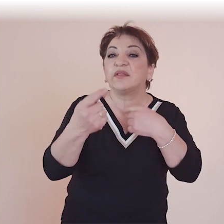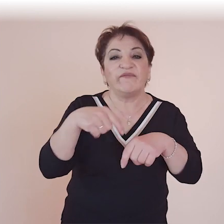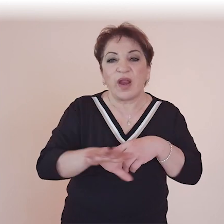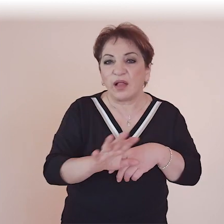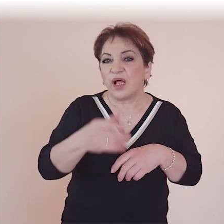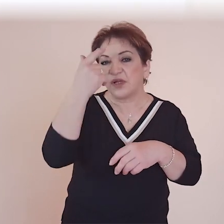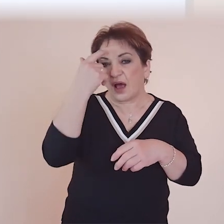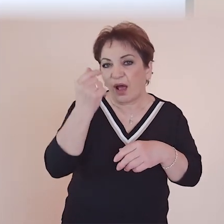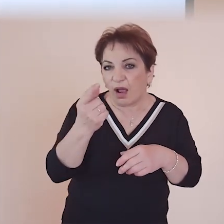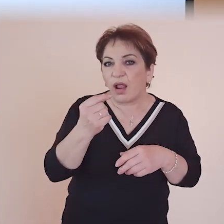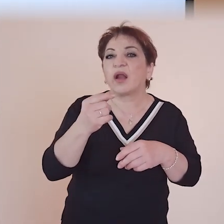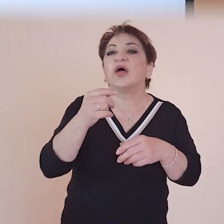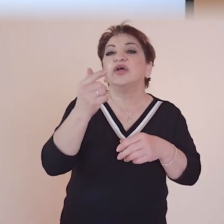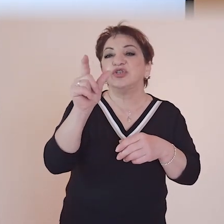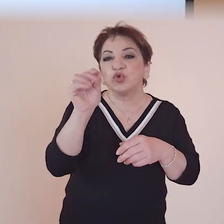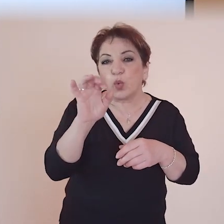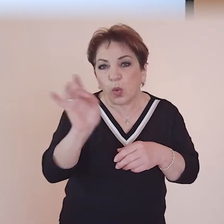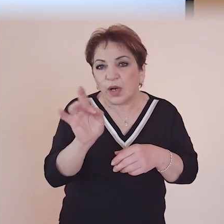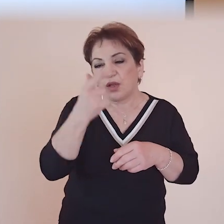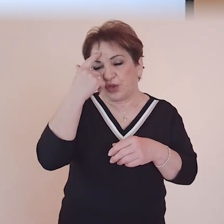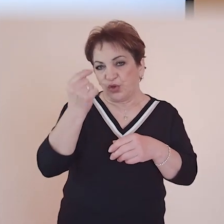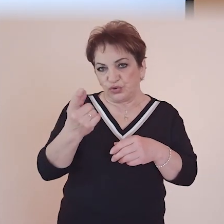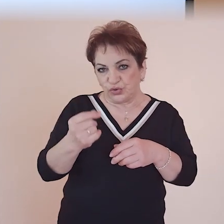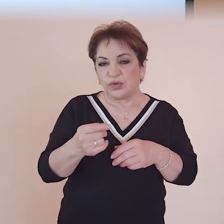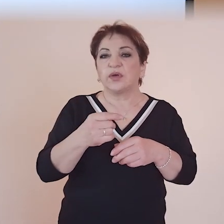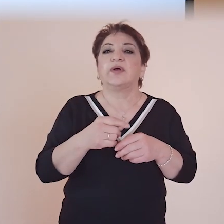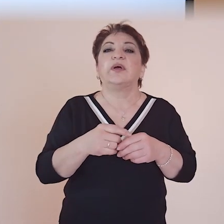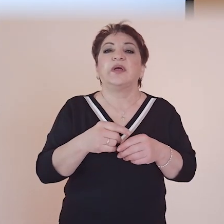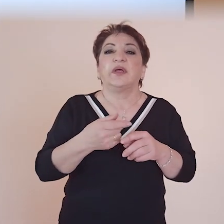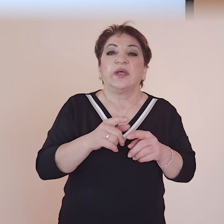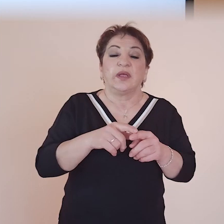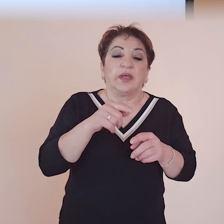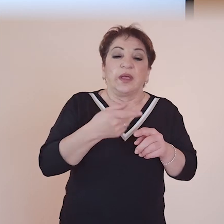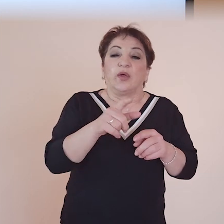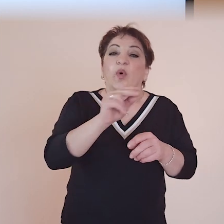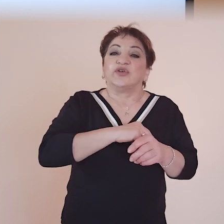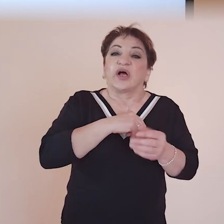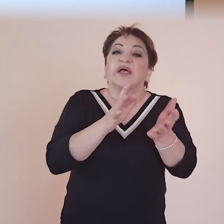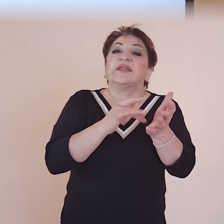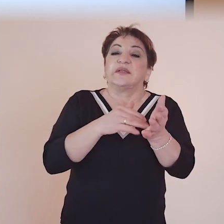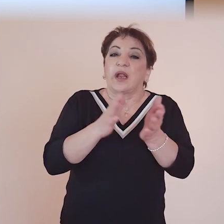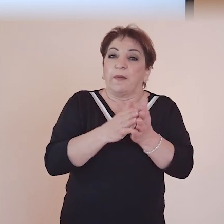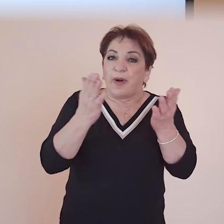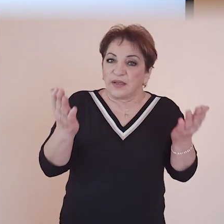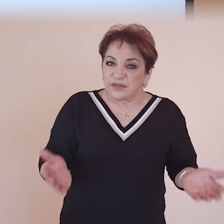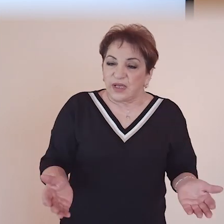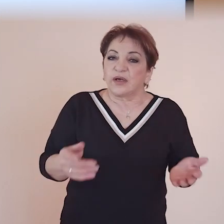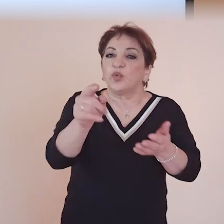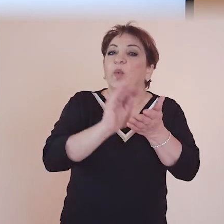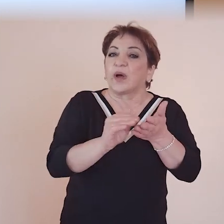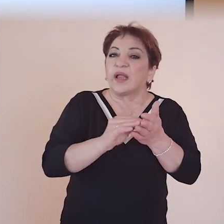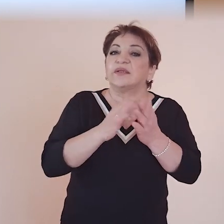խելագար, ծոր, գիշ։ Հիմա եկեք ասենք մեկ բարով, բացեք տնային աշխատանքի տետրերը, գրենք այս աշխատանքնույպես